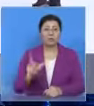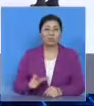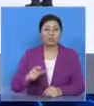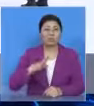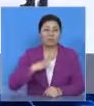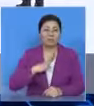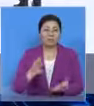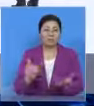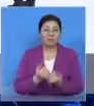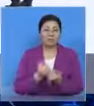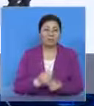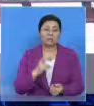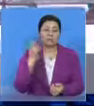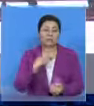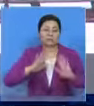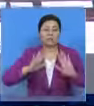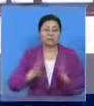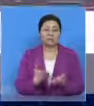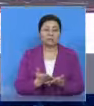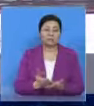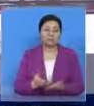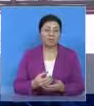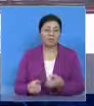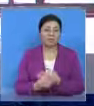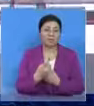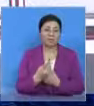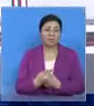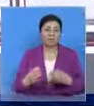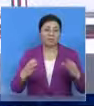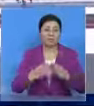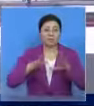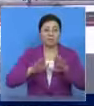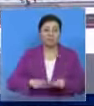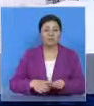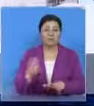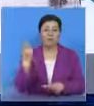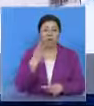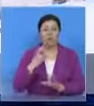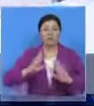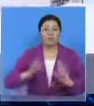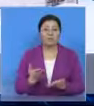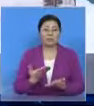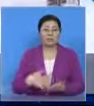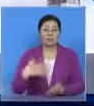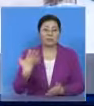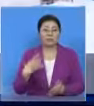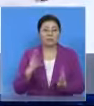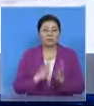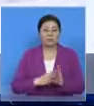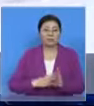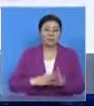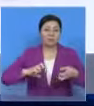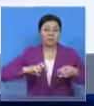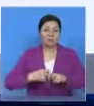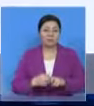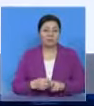были уличены в распитии спиртных напитков или появлении в общественном месте в пьяном виде. Еще 59 нарушителей